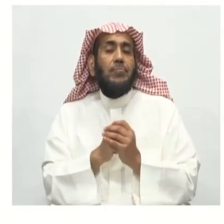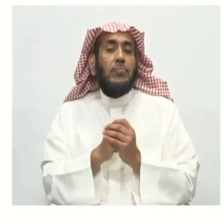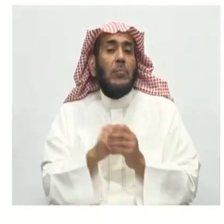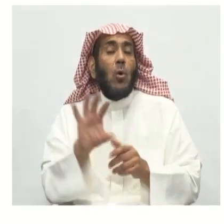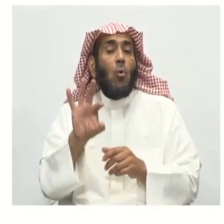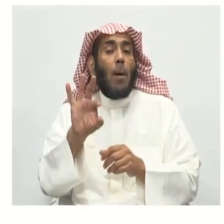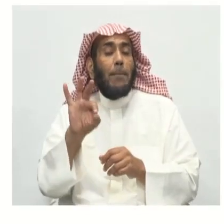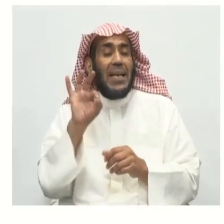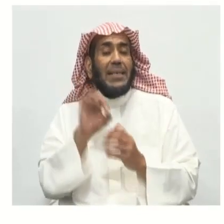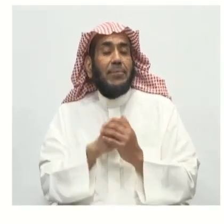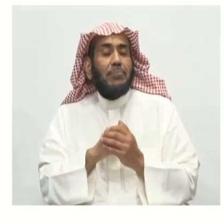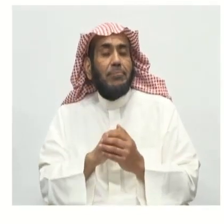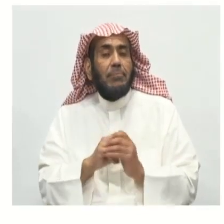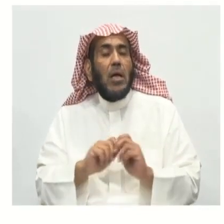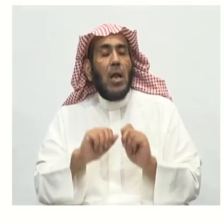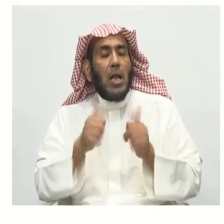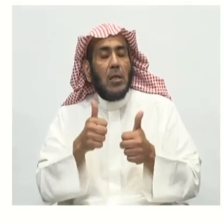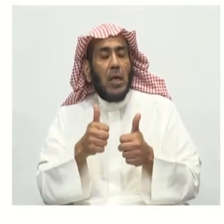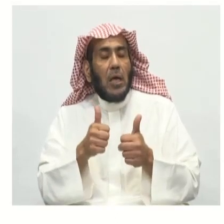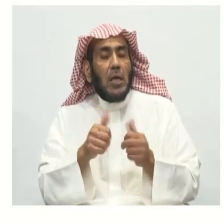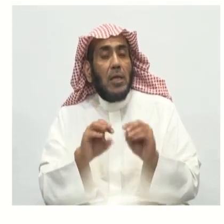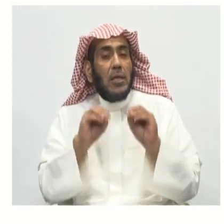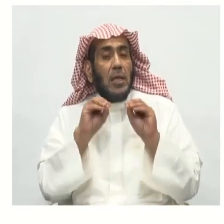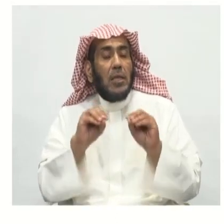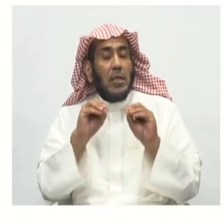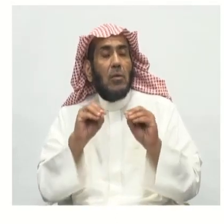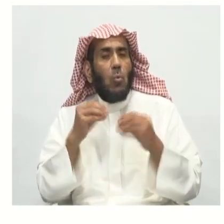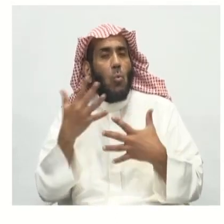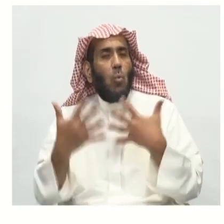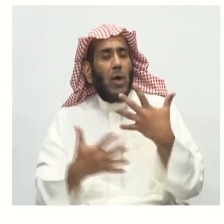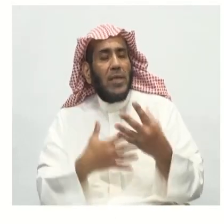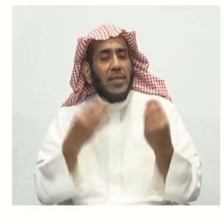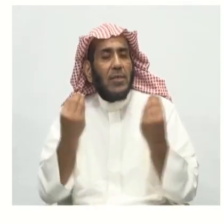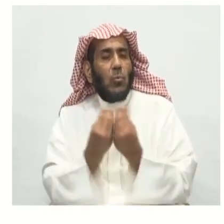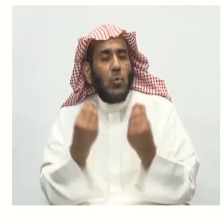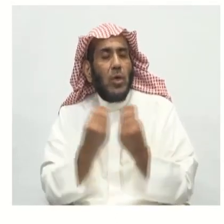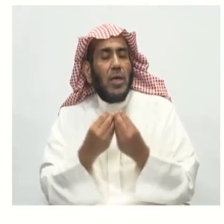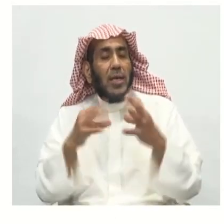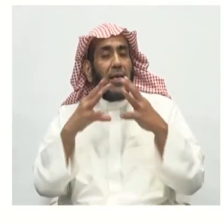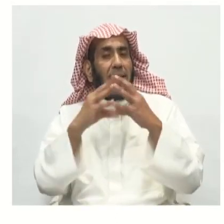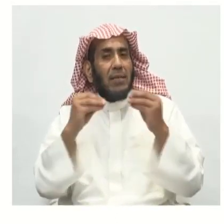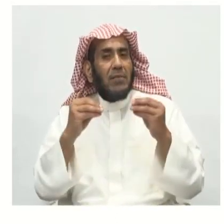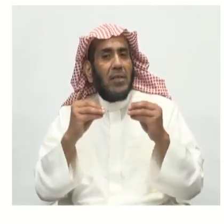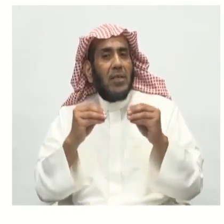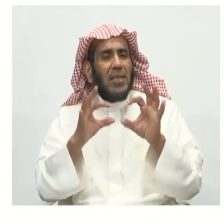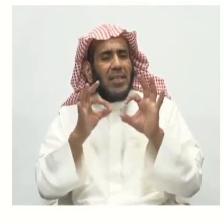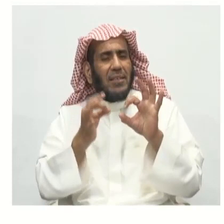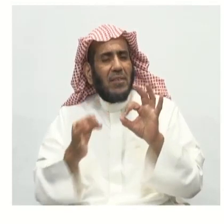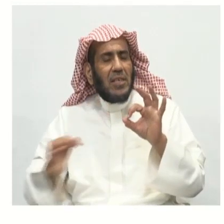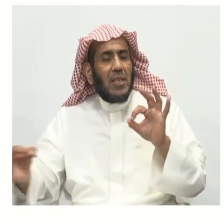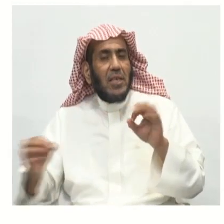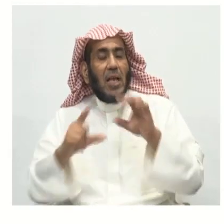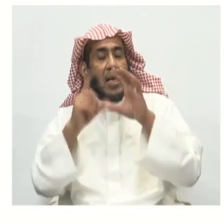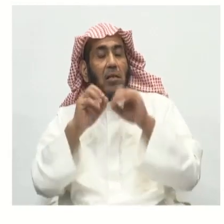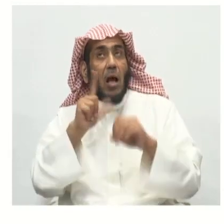ومنها ننطلق لنتحدث ونتد سويا التفسير التفصيلي للايات